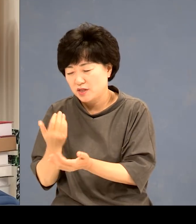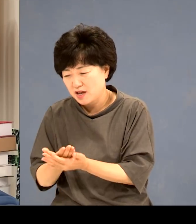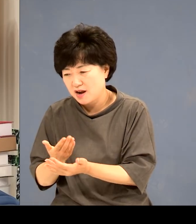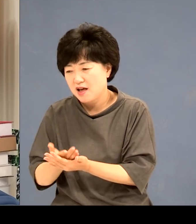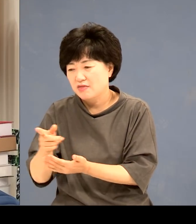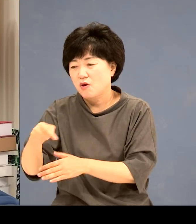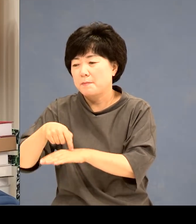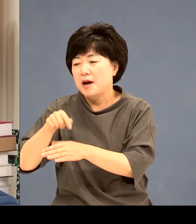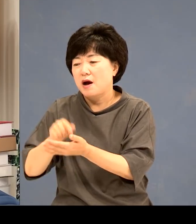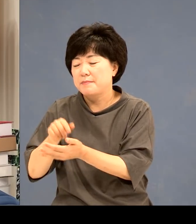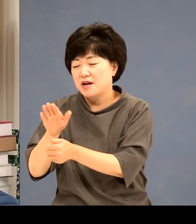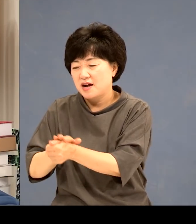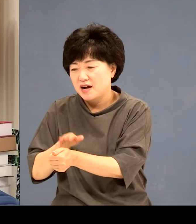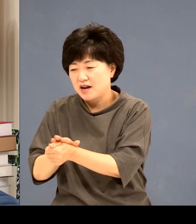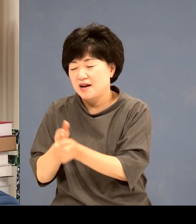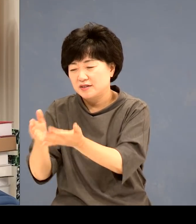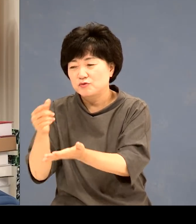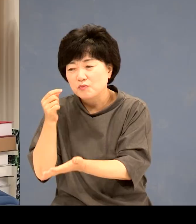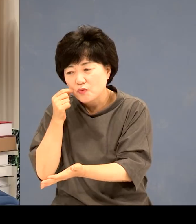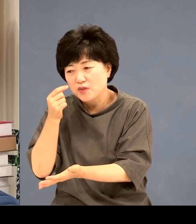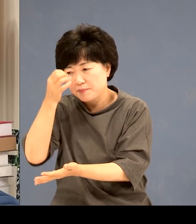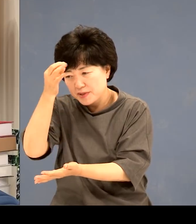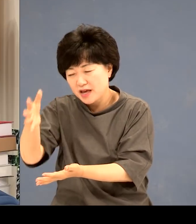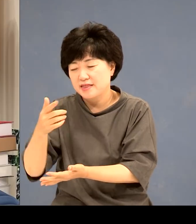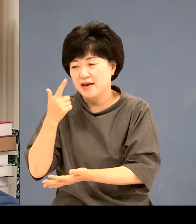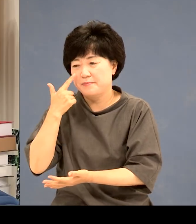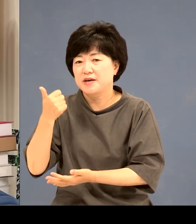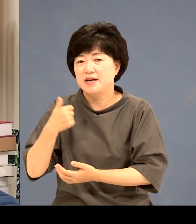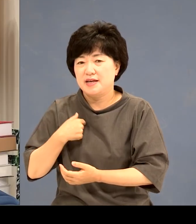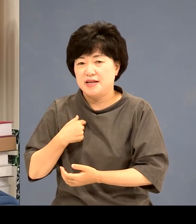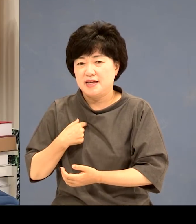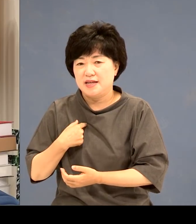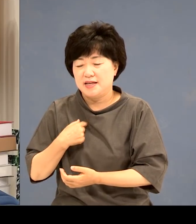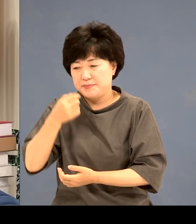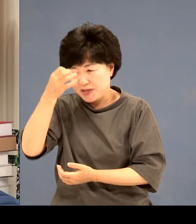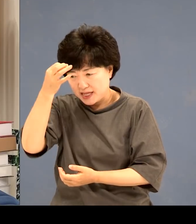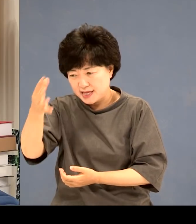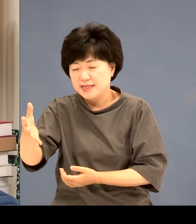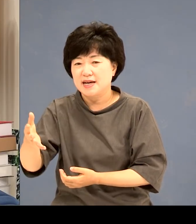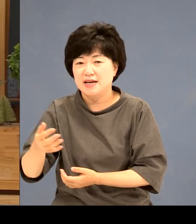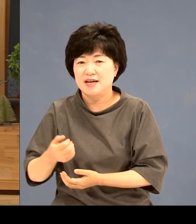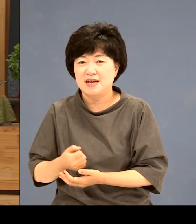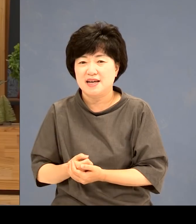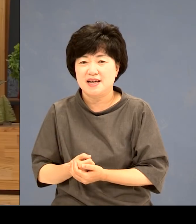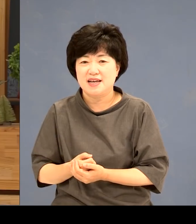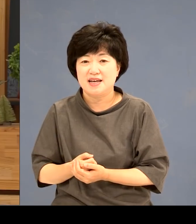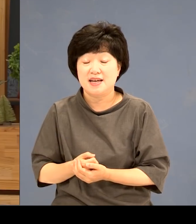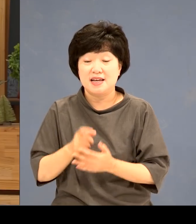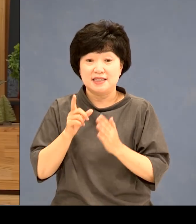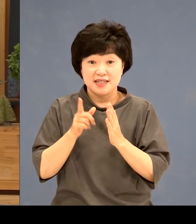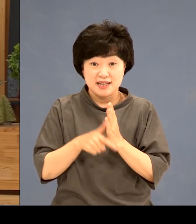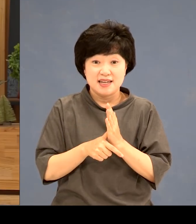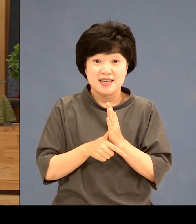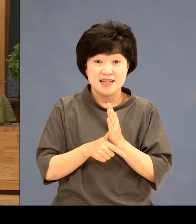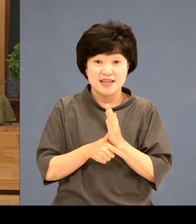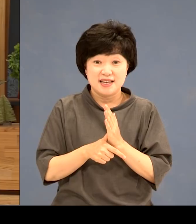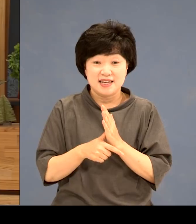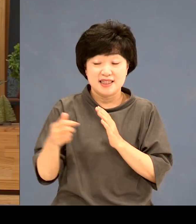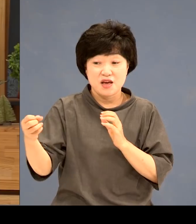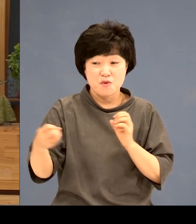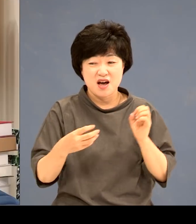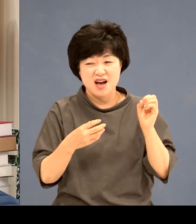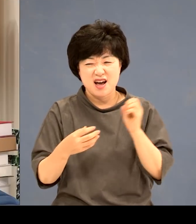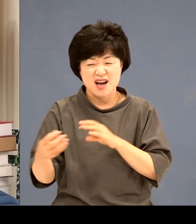용서를 구하고 또 그리고 내가 너의 마음을 더 헤아리지 못해서 아빠가 너무 미안하다고 네. 이제 그때